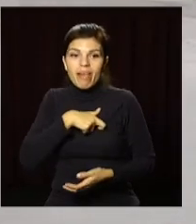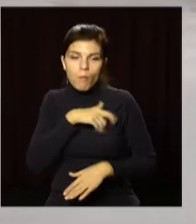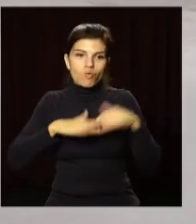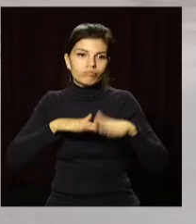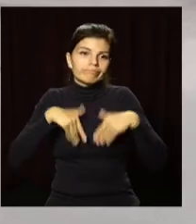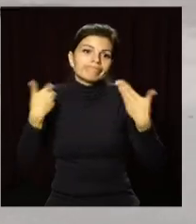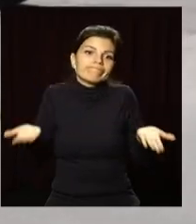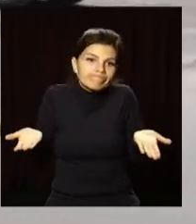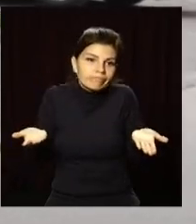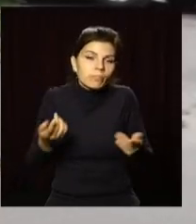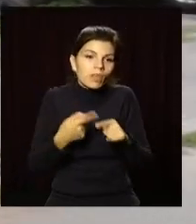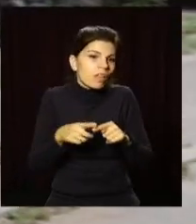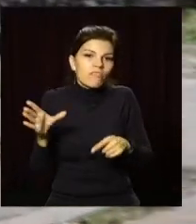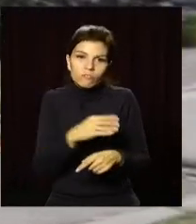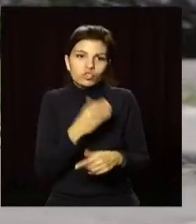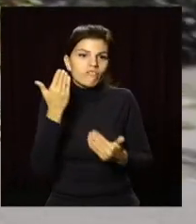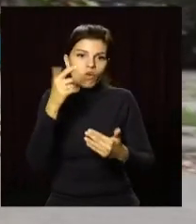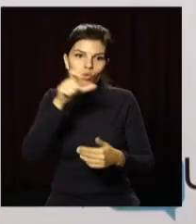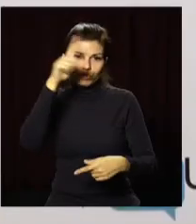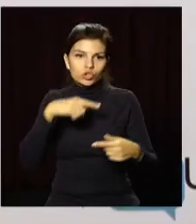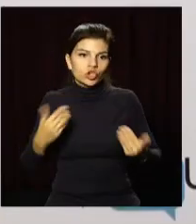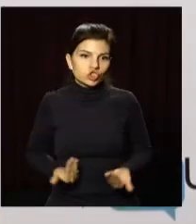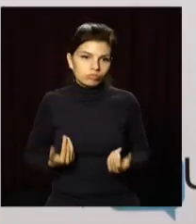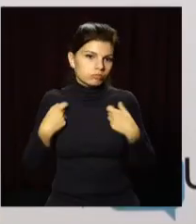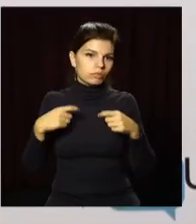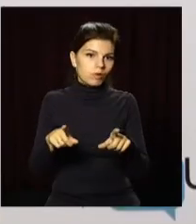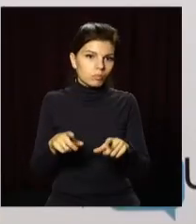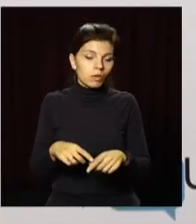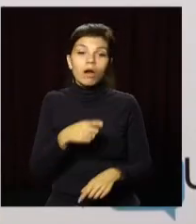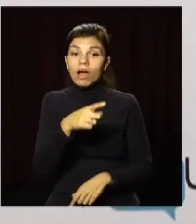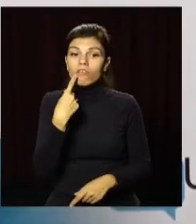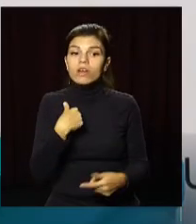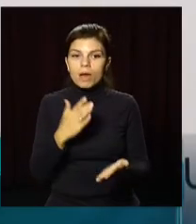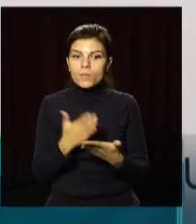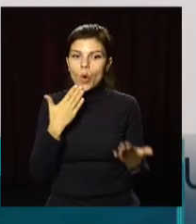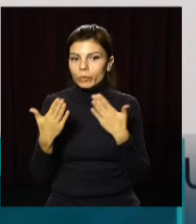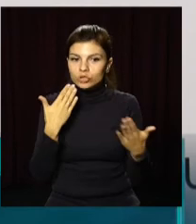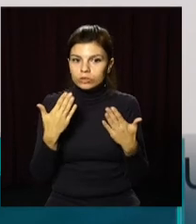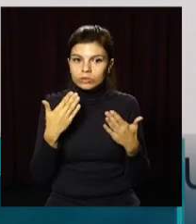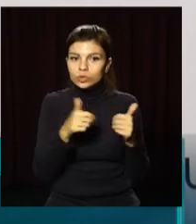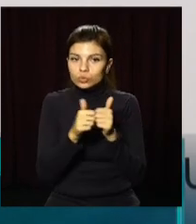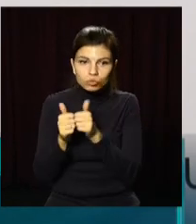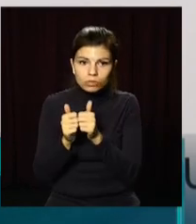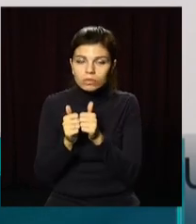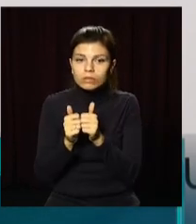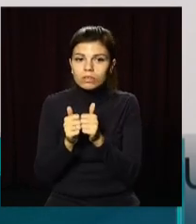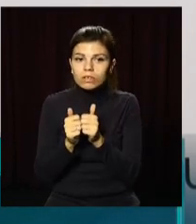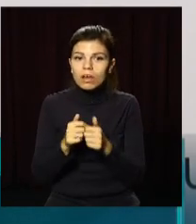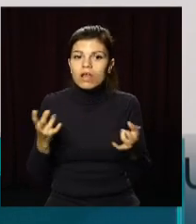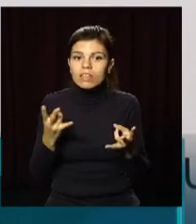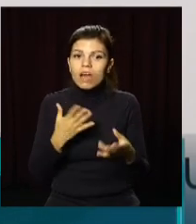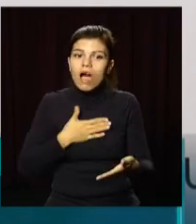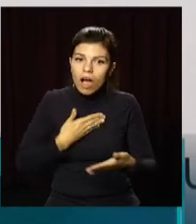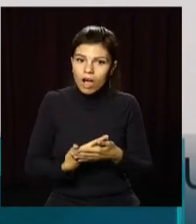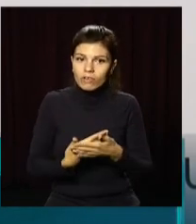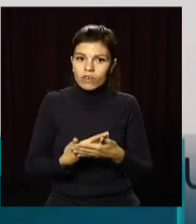руками. Каже, це все ж клопіт мешканців. Я мав бесіду з сусідами, що треба їм более активно